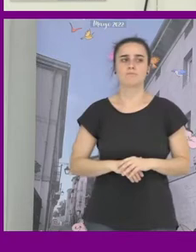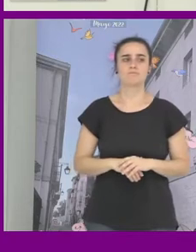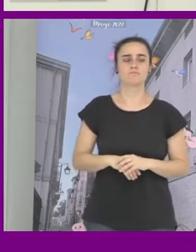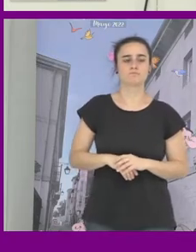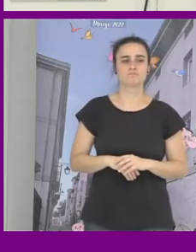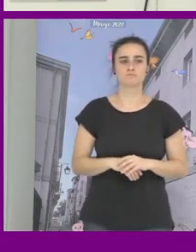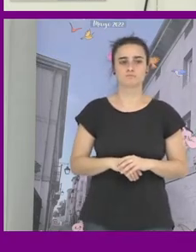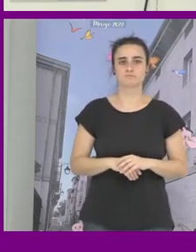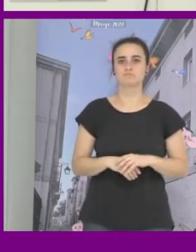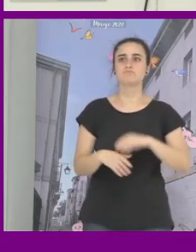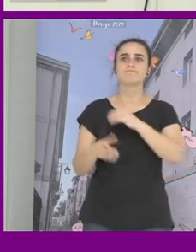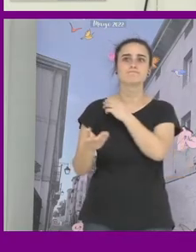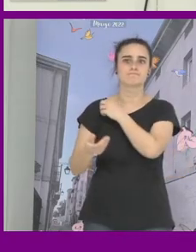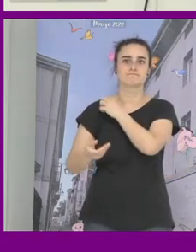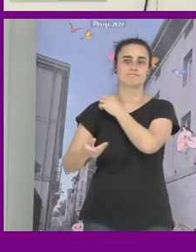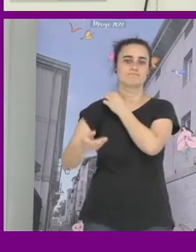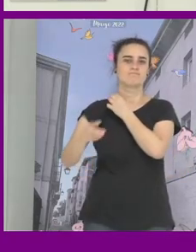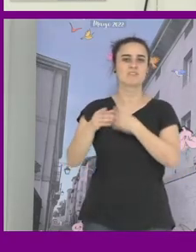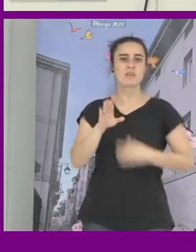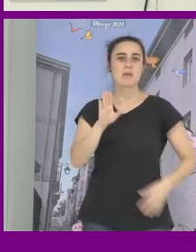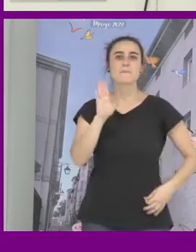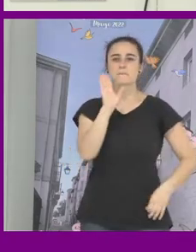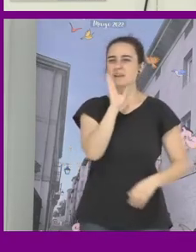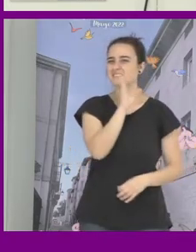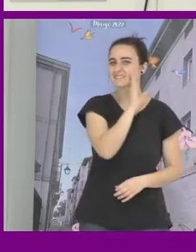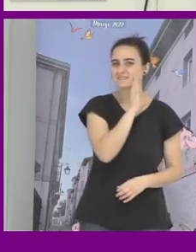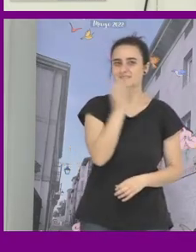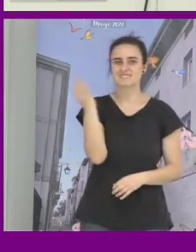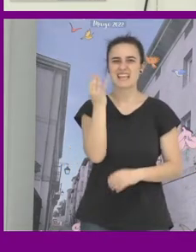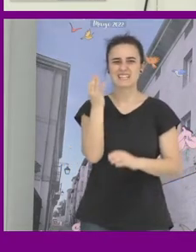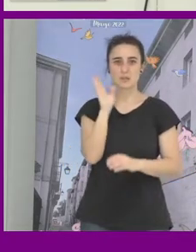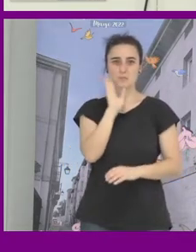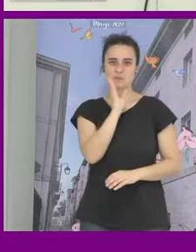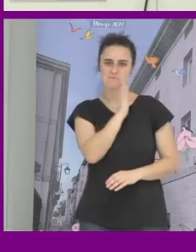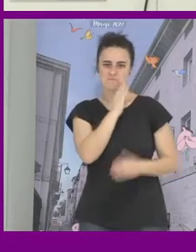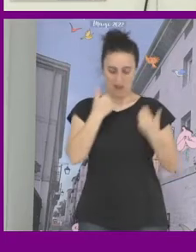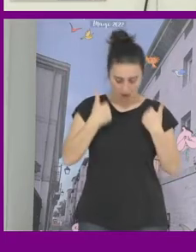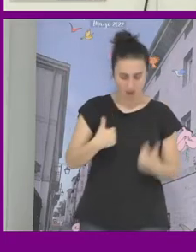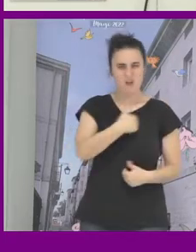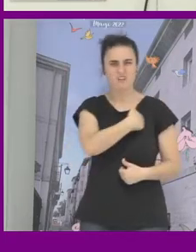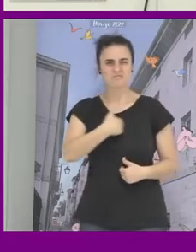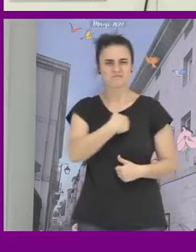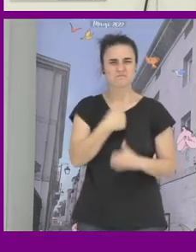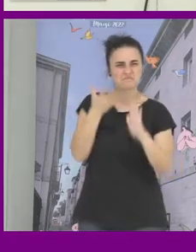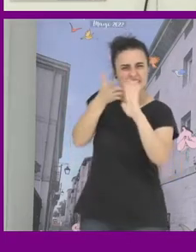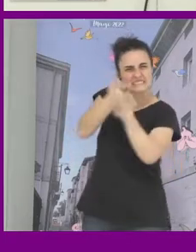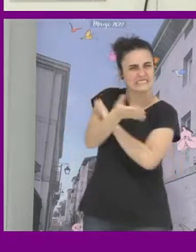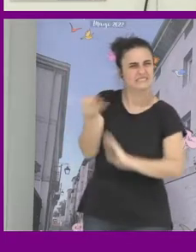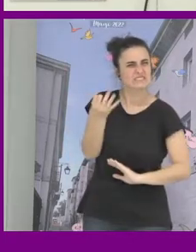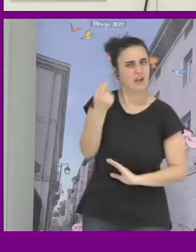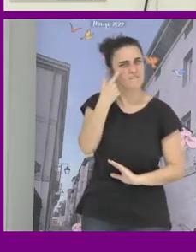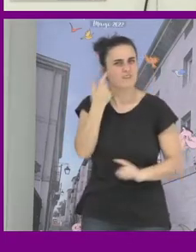nola definituko zenuke zuk amatasuna, zer da ama izatea, pizkat galdera horiei lehenik eta behin erantzun